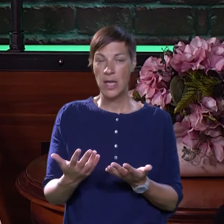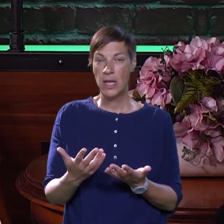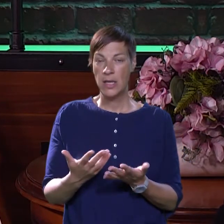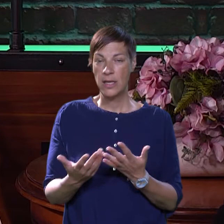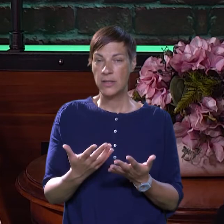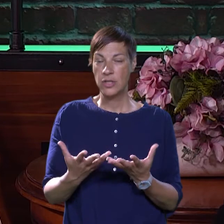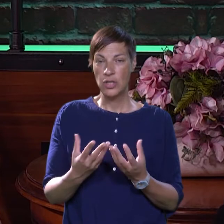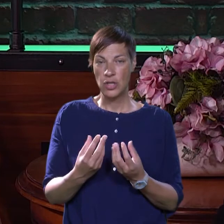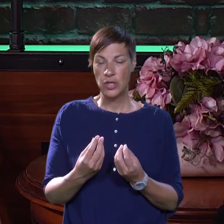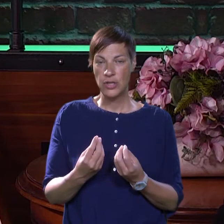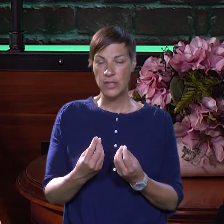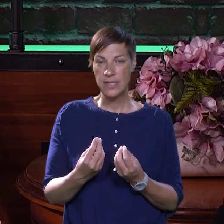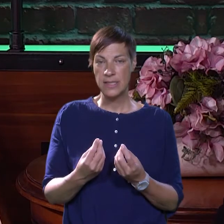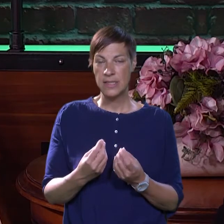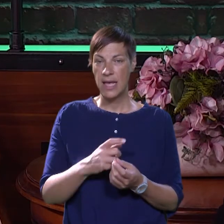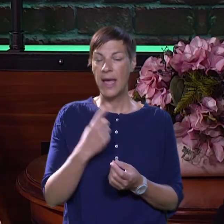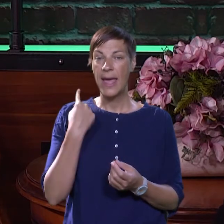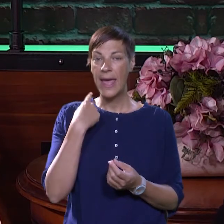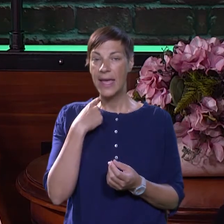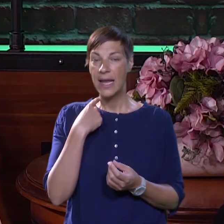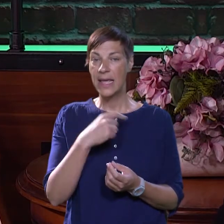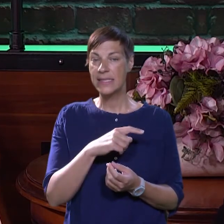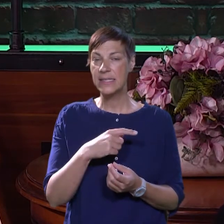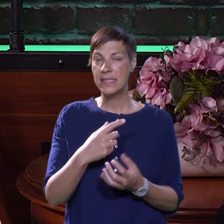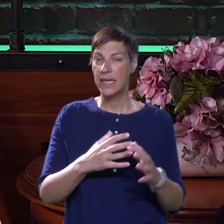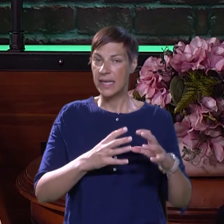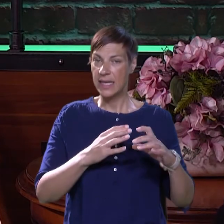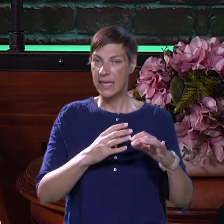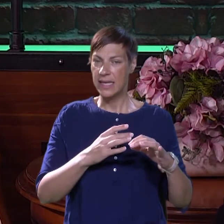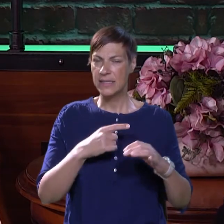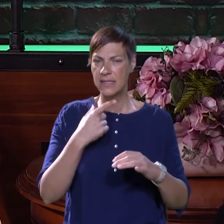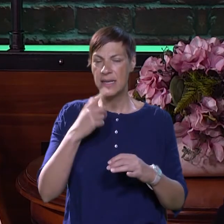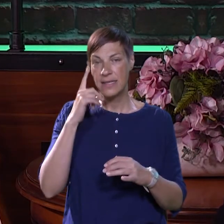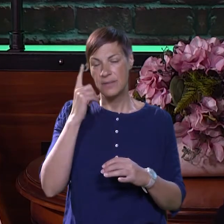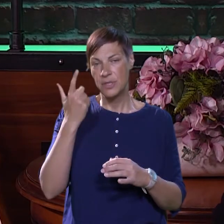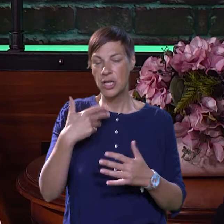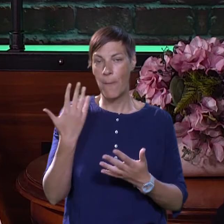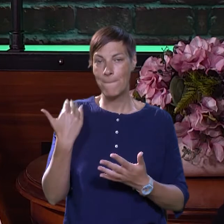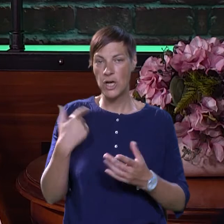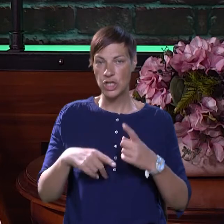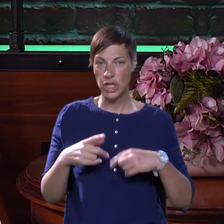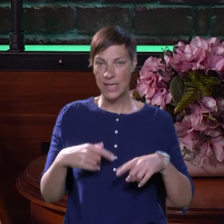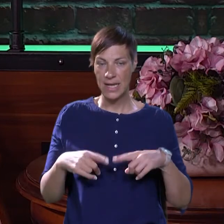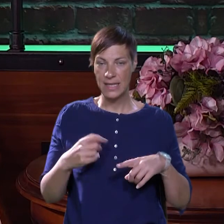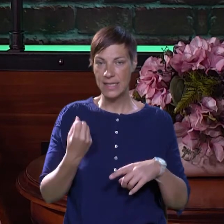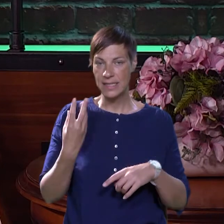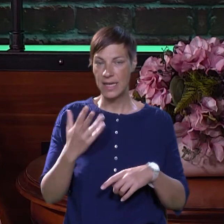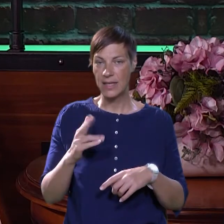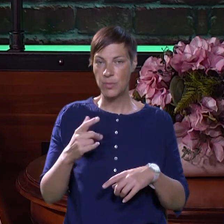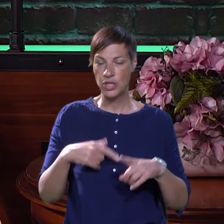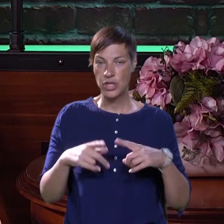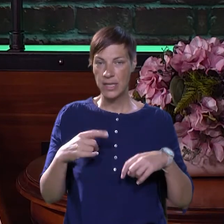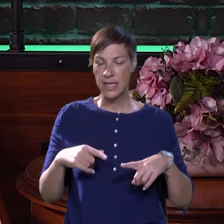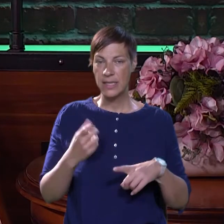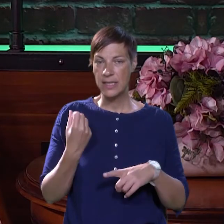koji dosta, o njemu dosta Irci i Englezi razmišljaju, samo što kod njih postoji jedna tradicija. I kad postoji